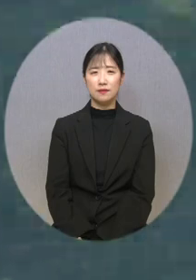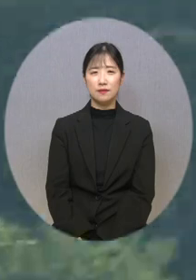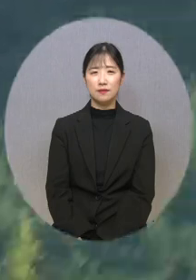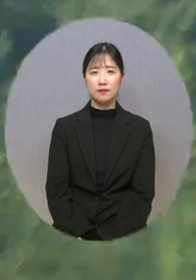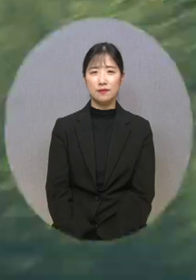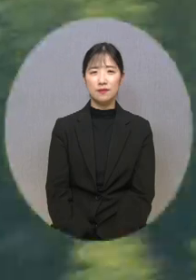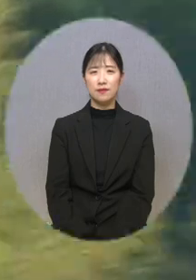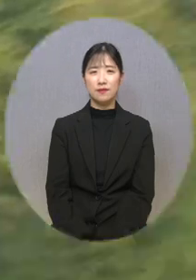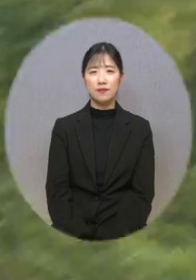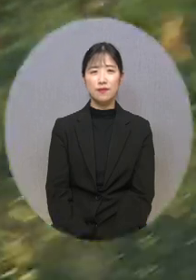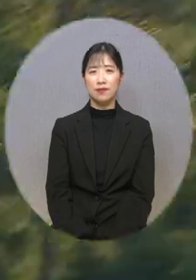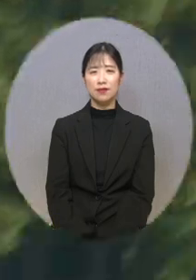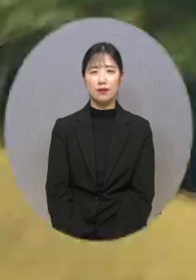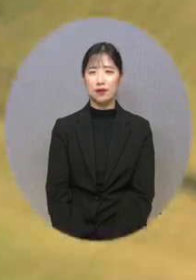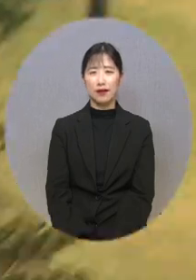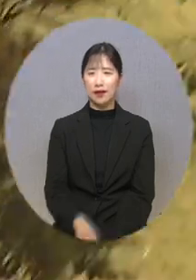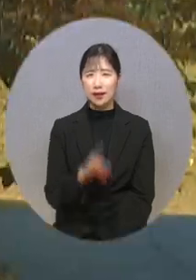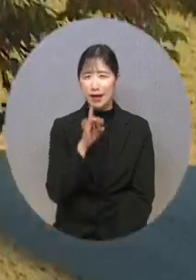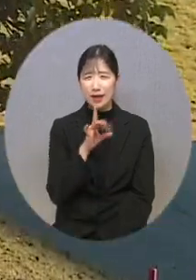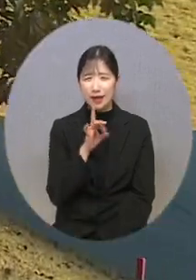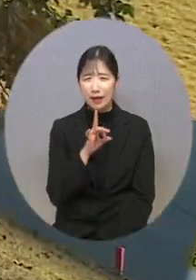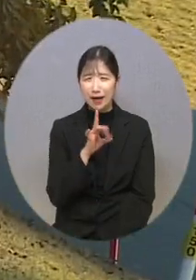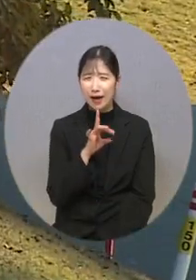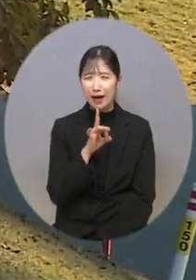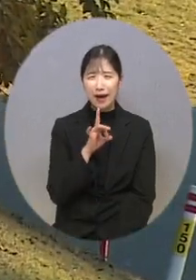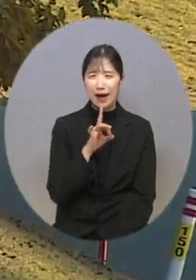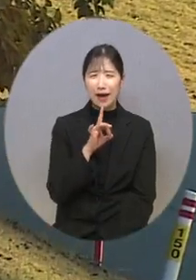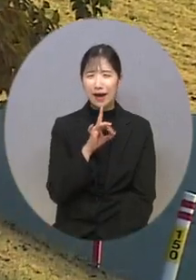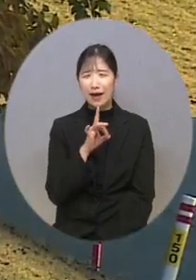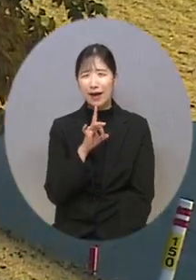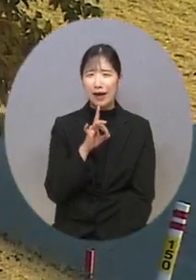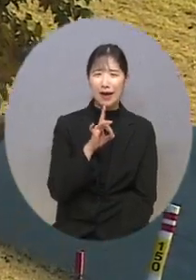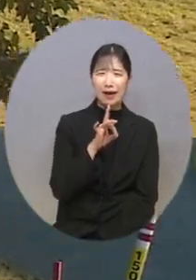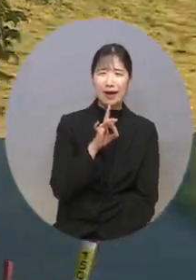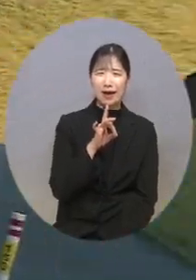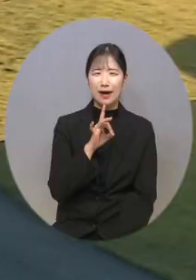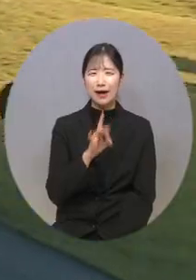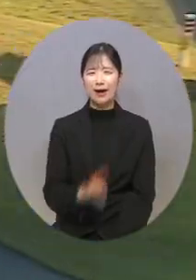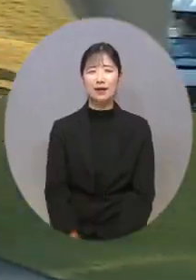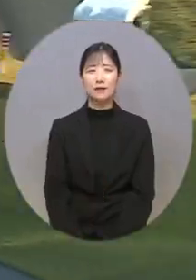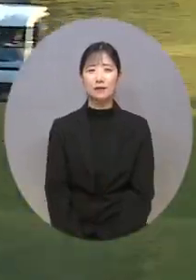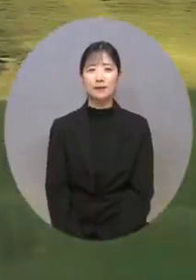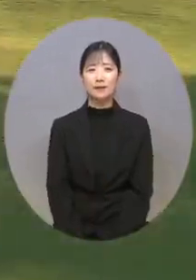아하! 안 된다! 안 된다! 안 된다!